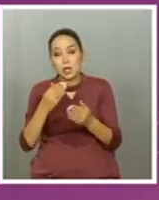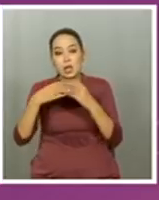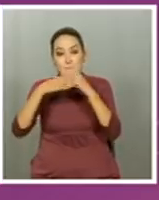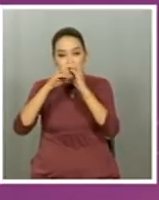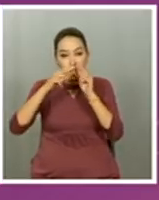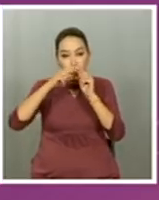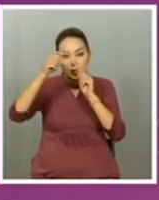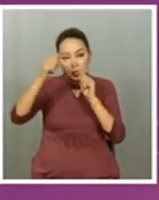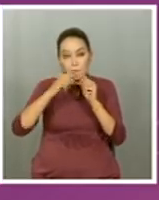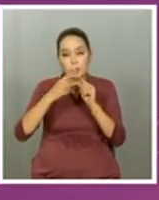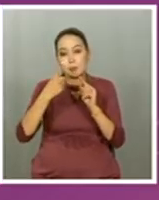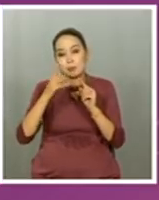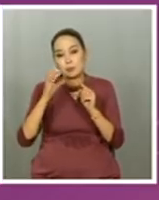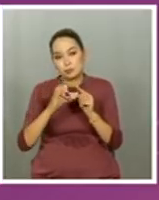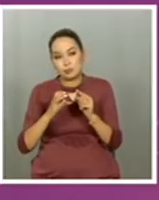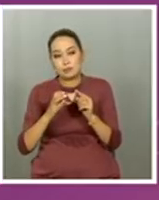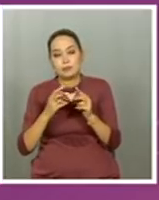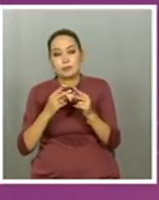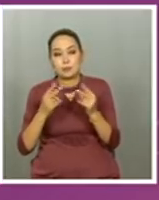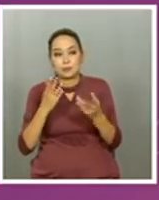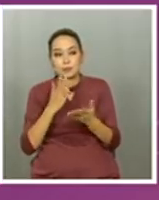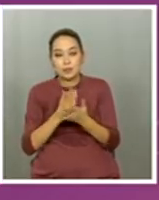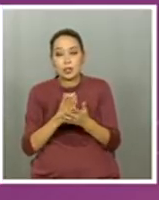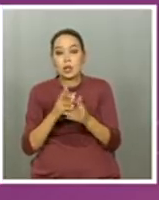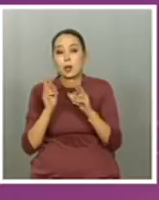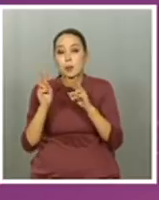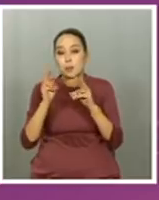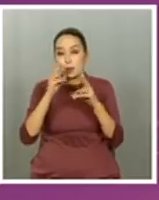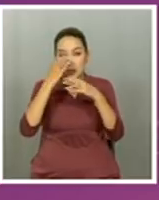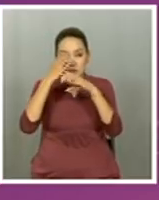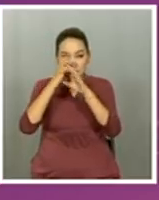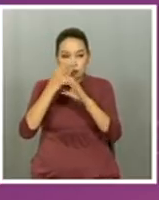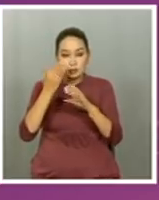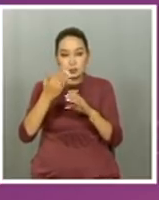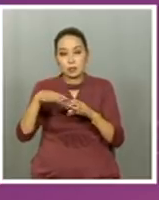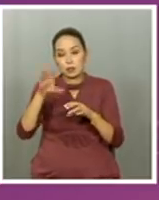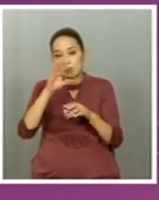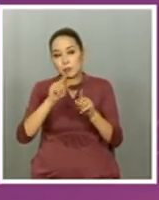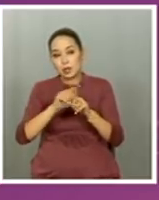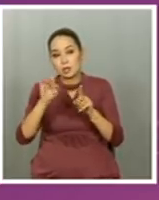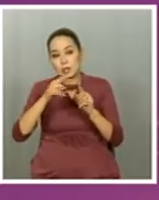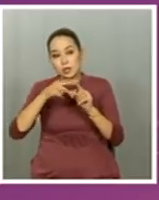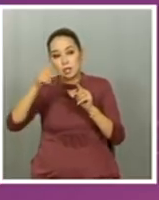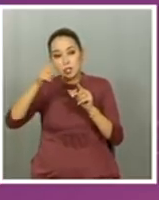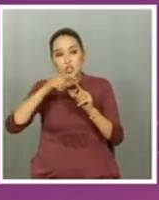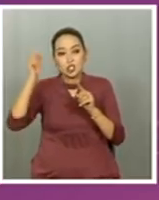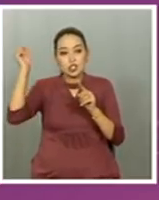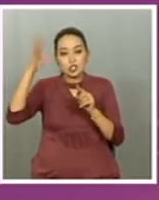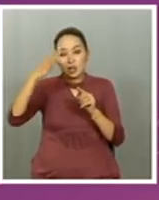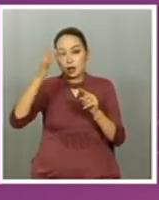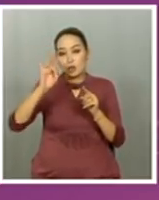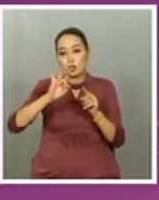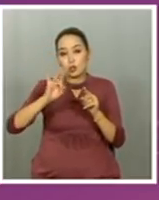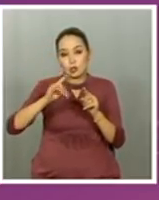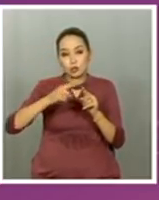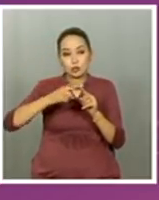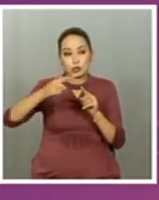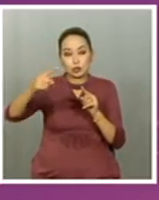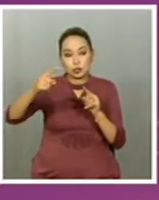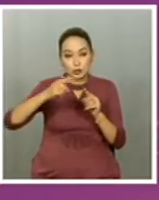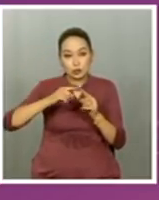1 секундты құрайды. Бақылау барысында екі дененің арақашықтығы жарық толқынының ұзындығынан кіші болған